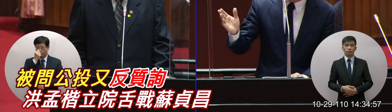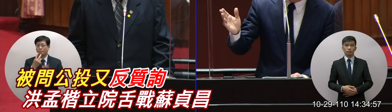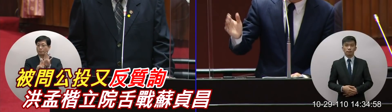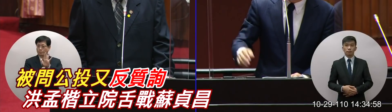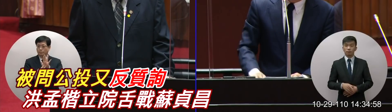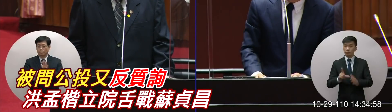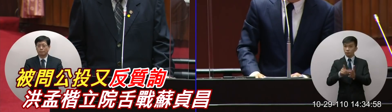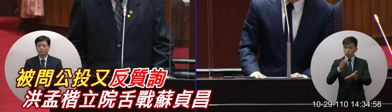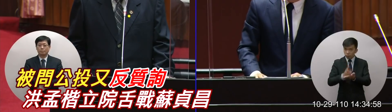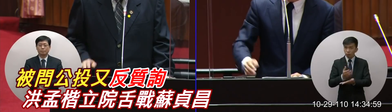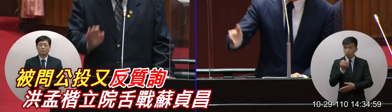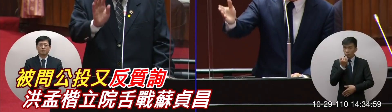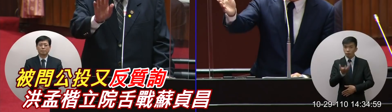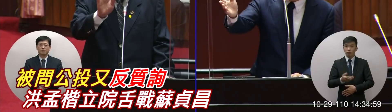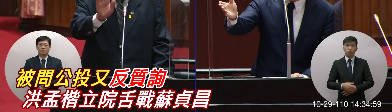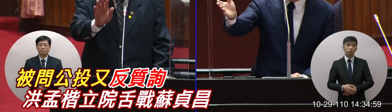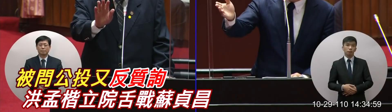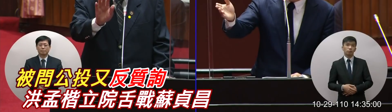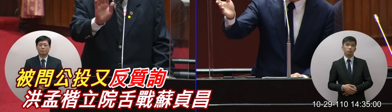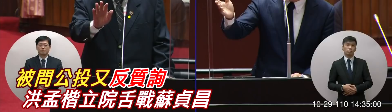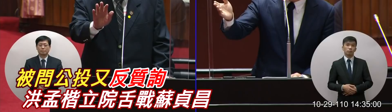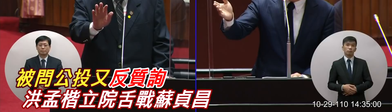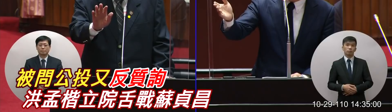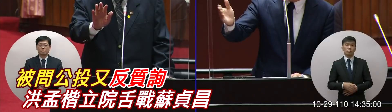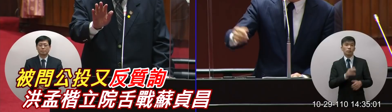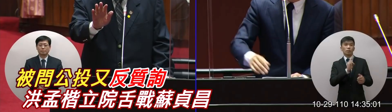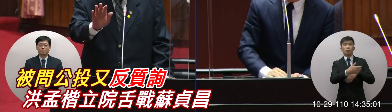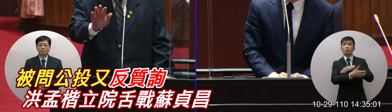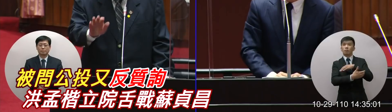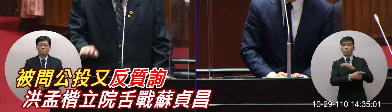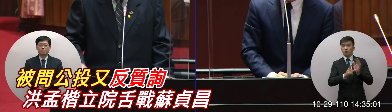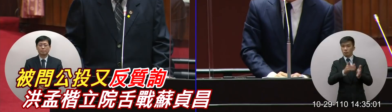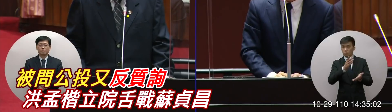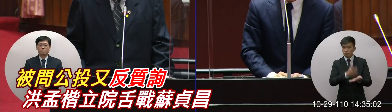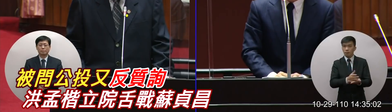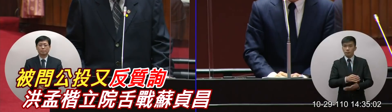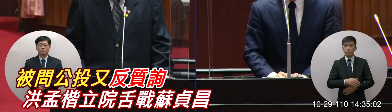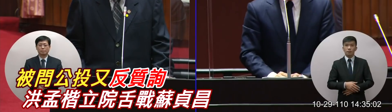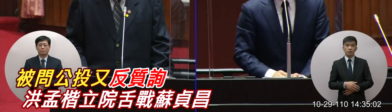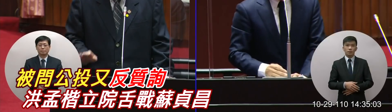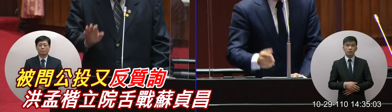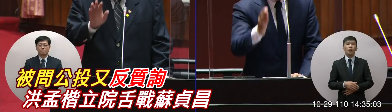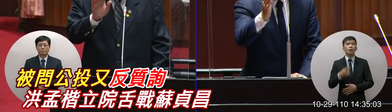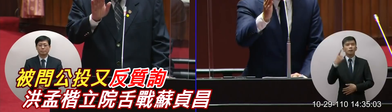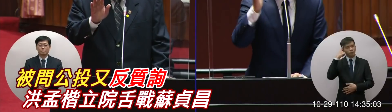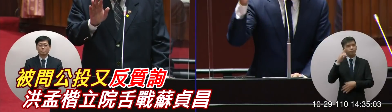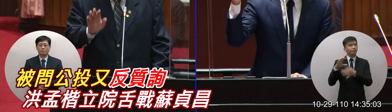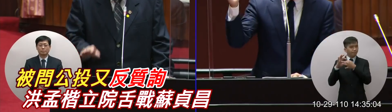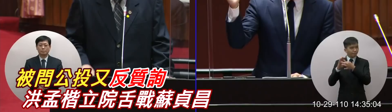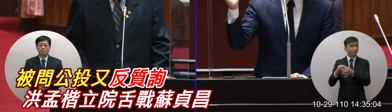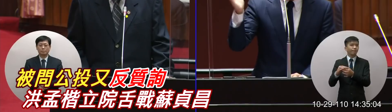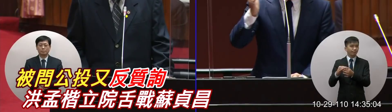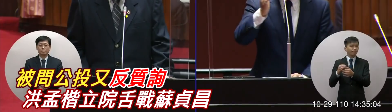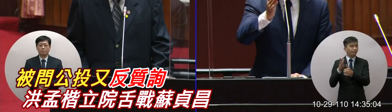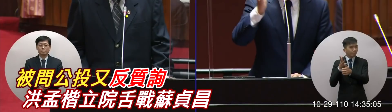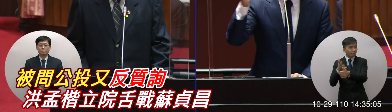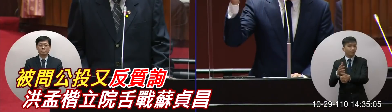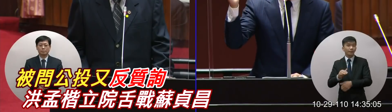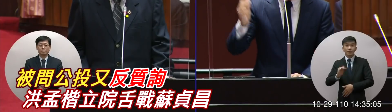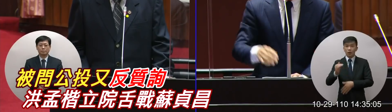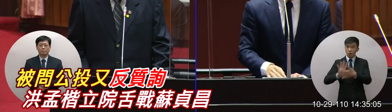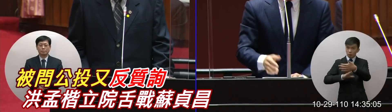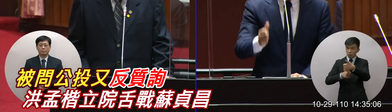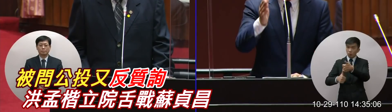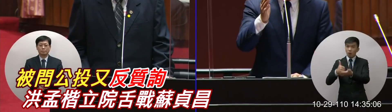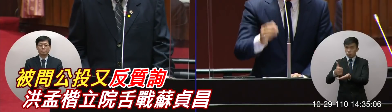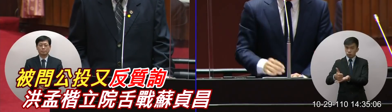以吗？议事人员，时间请先暂停。 我想继续执行啊，但是我们还是要 来。主委，本席没有请您，麻烦您先